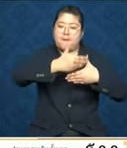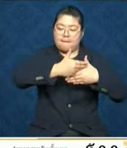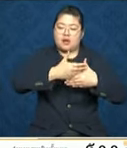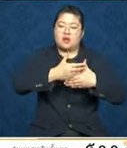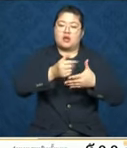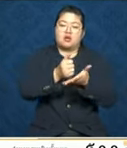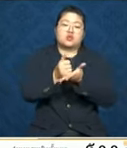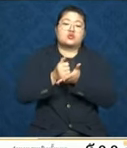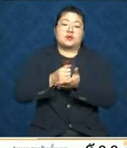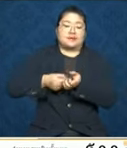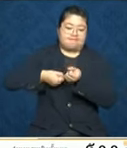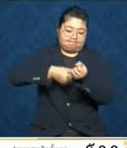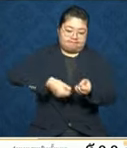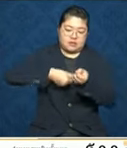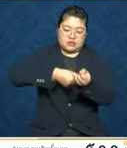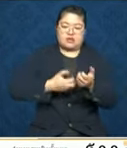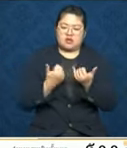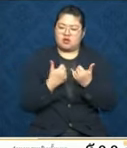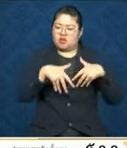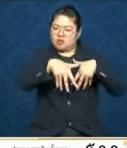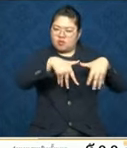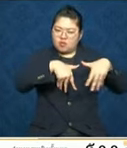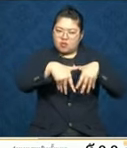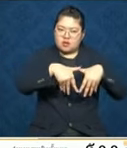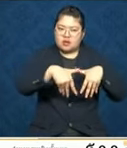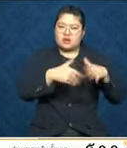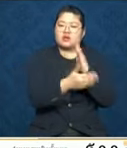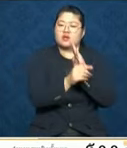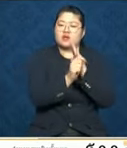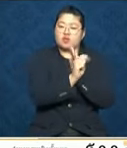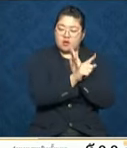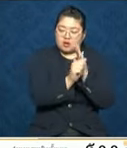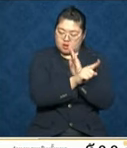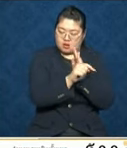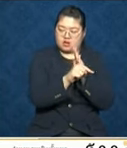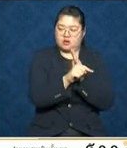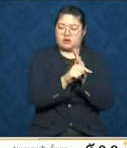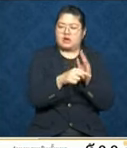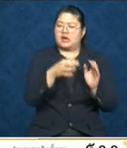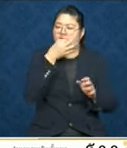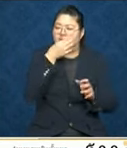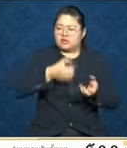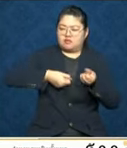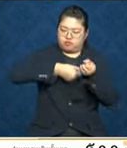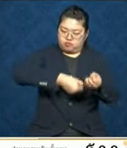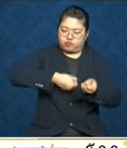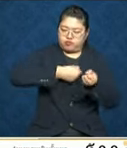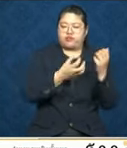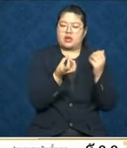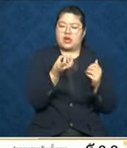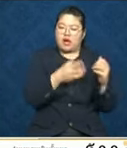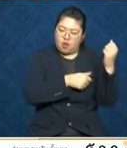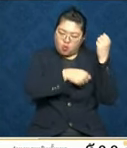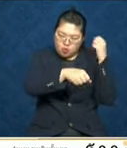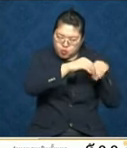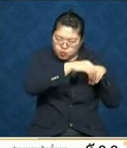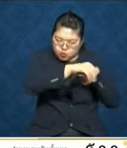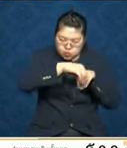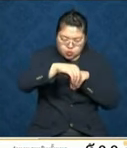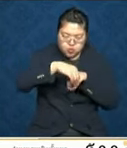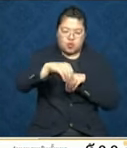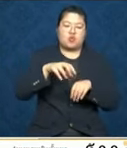ตรปัจจุบันประชาชนตําบลนาคําอําเภอบ้านดุงจังหวัดอุดรธานีมีอาชีพเกษตรกรรมทําไร่ทํานาทําสวน